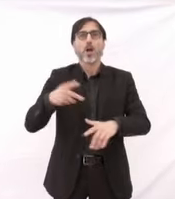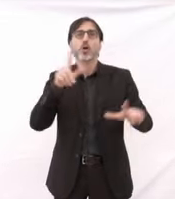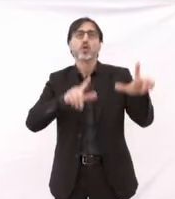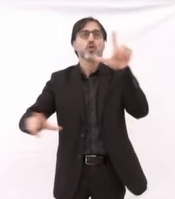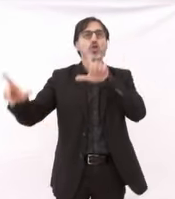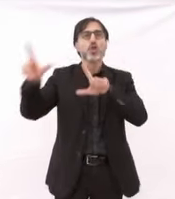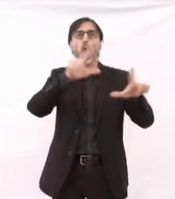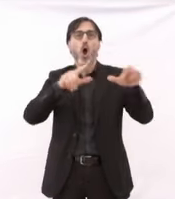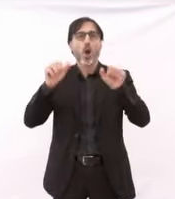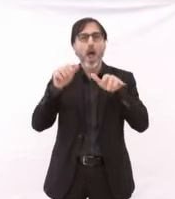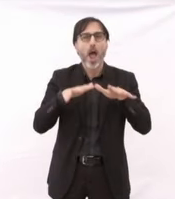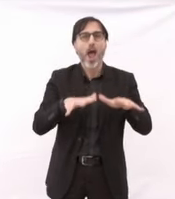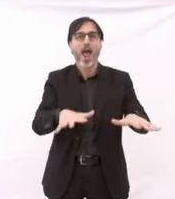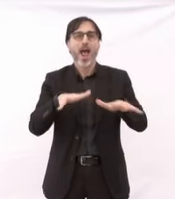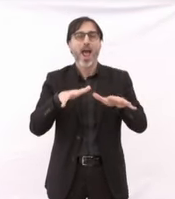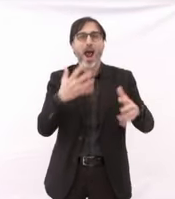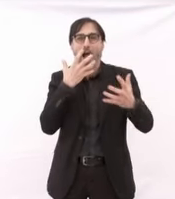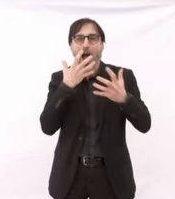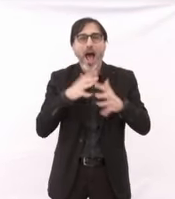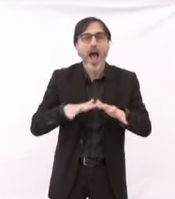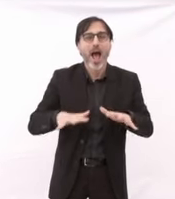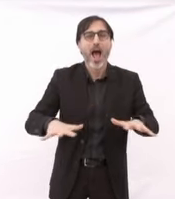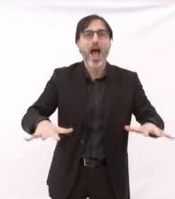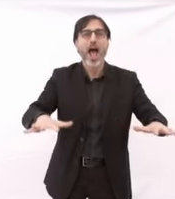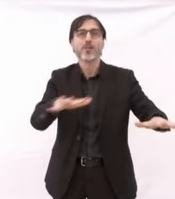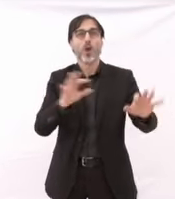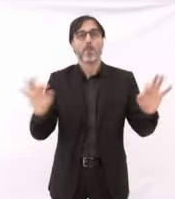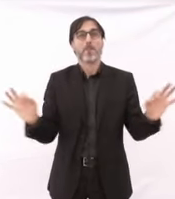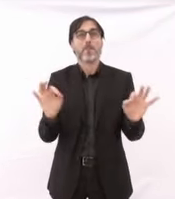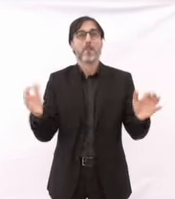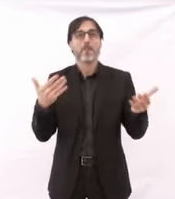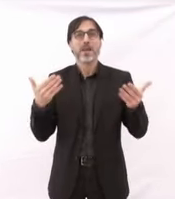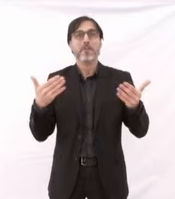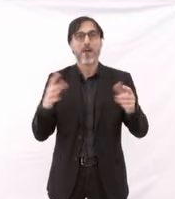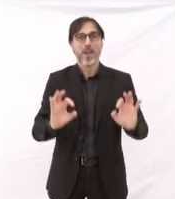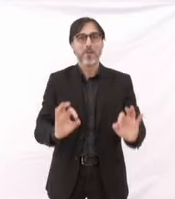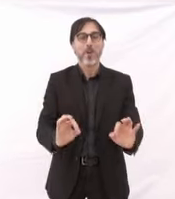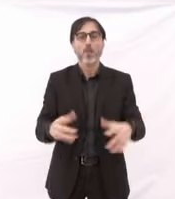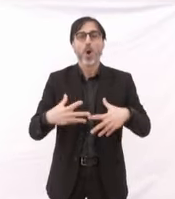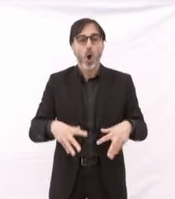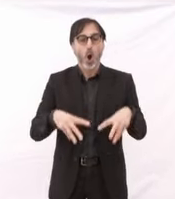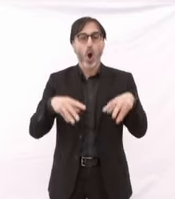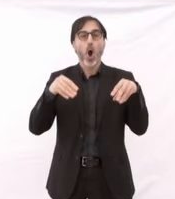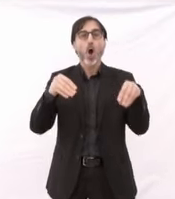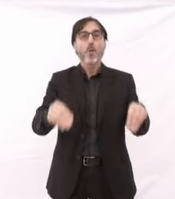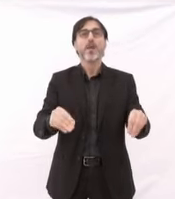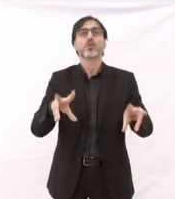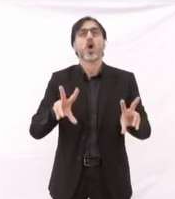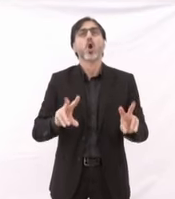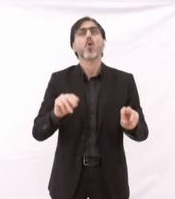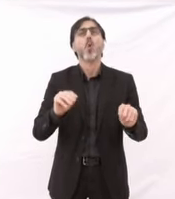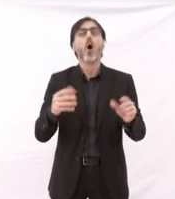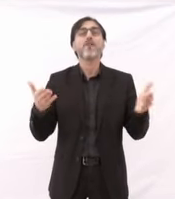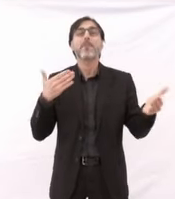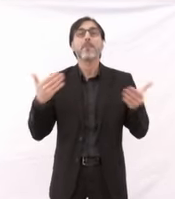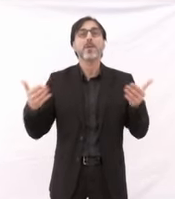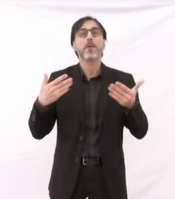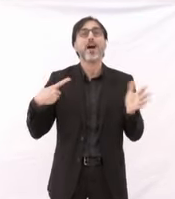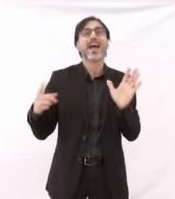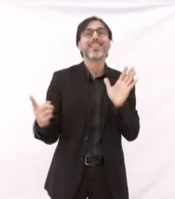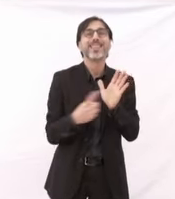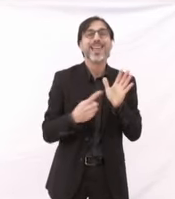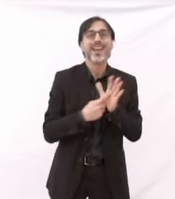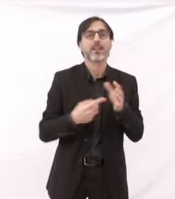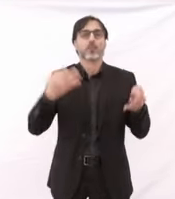che ci bacia, che ci scalda, che ci fa dire che è primavera e che oggi davvero cominci una nuova primavera per i diritti e per